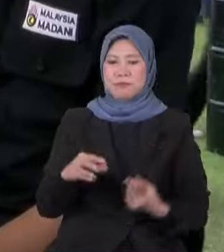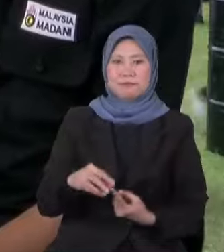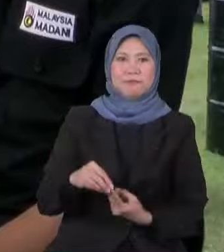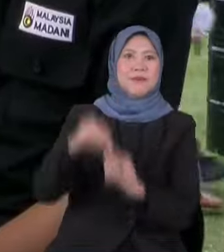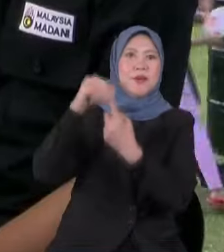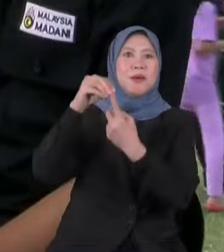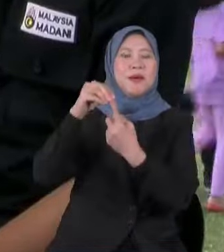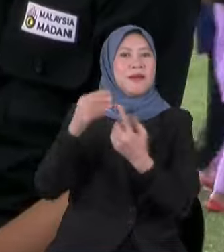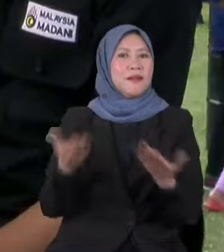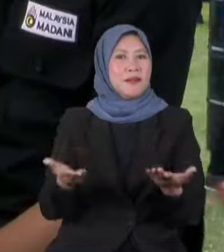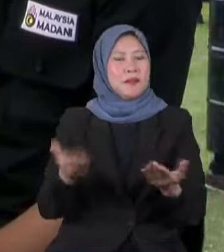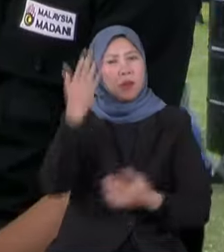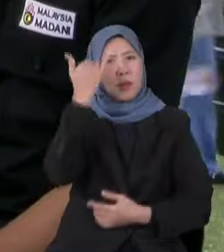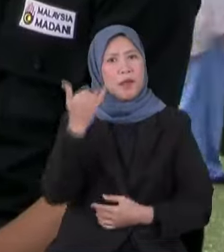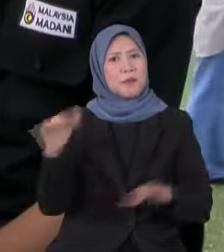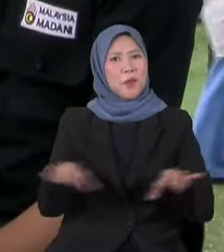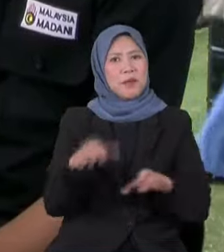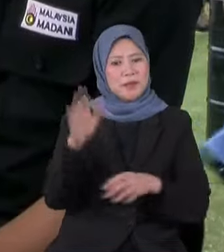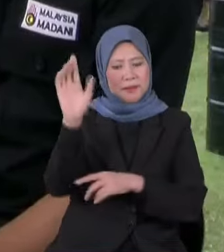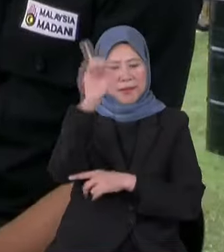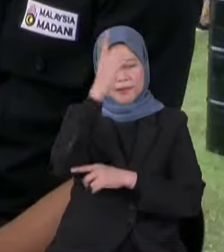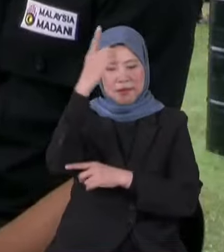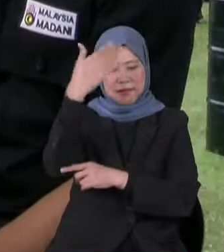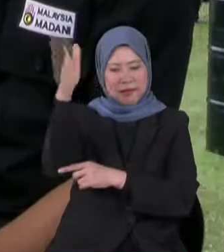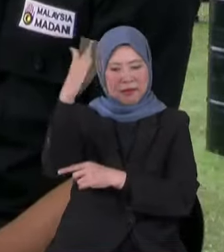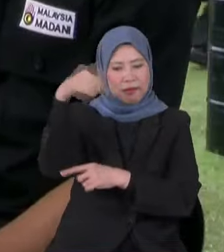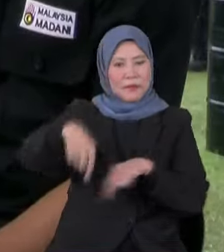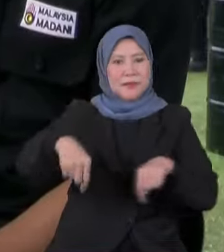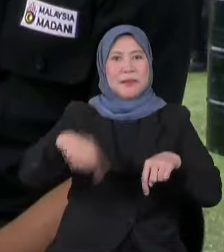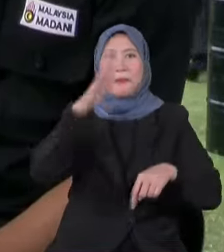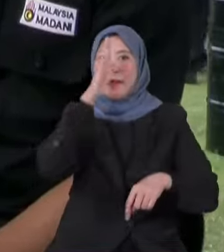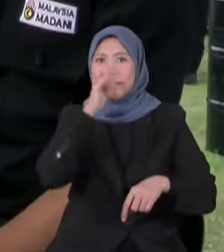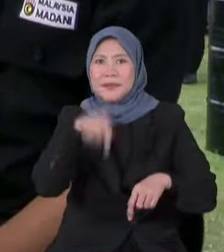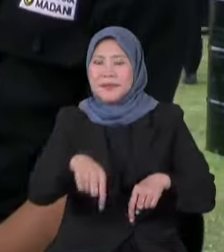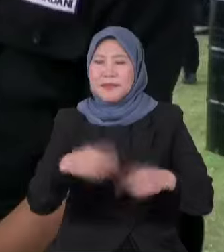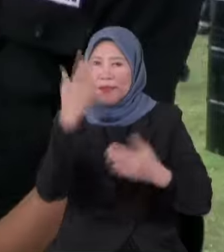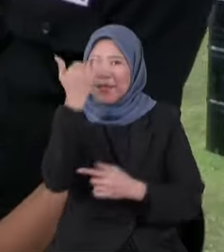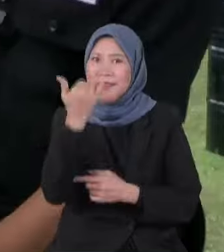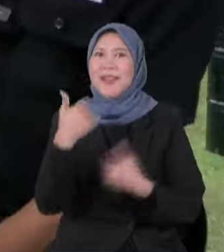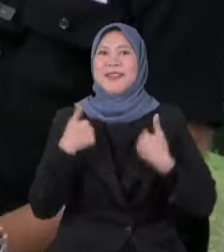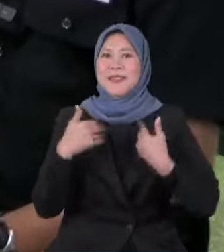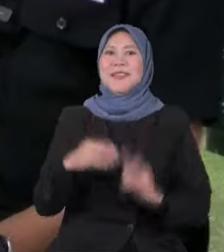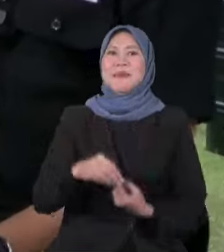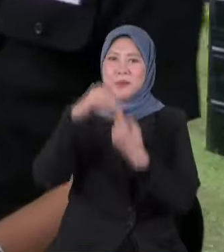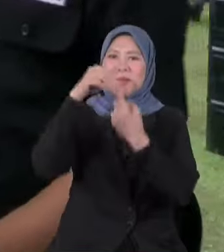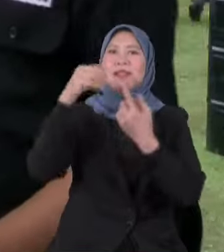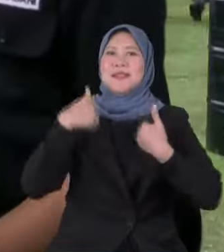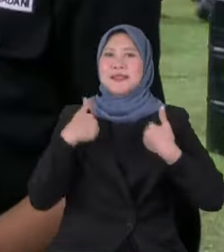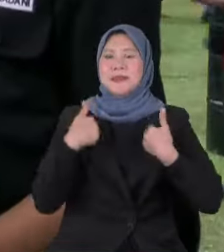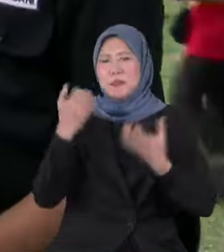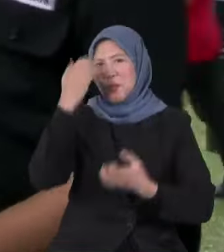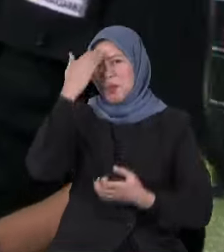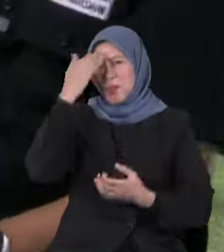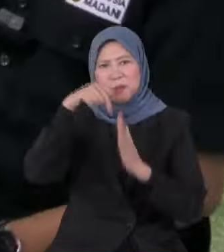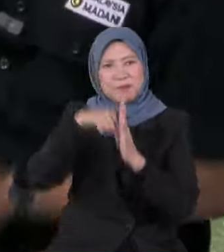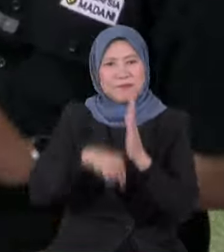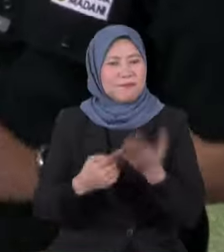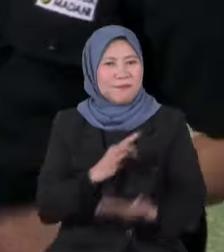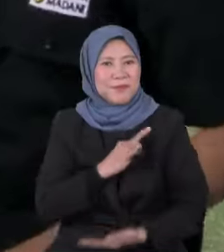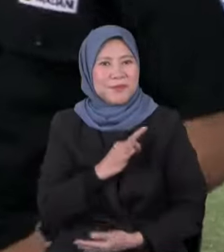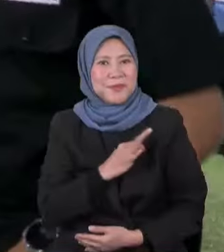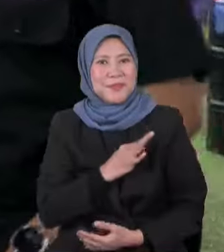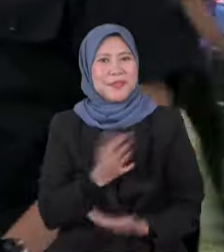macam? Kenapa dia buat dekat dataran pahlawan Bandar Hilir Melaka ni? YB Adam, mesti ada keistimewaan. Kenapa special sangat tahun YB? Dia